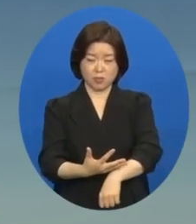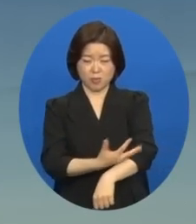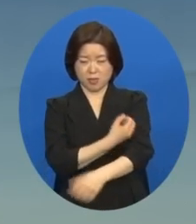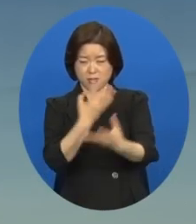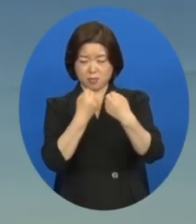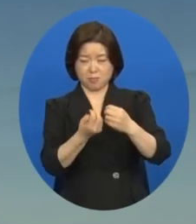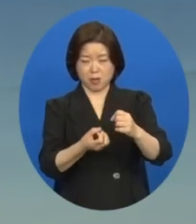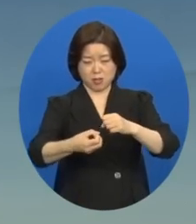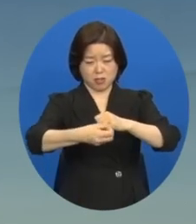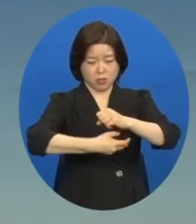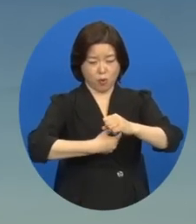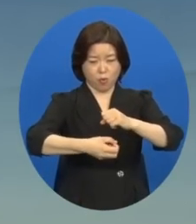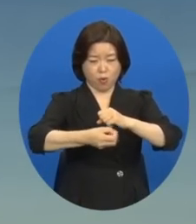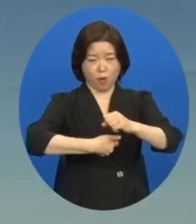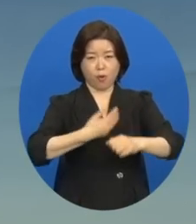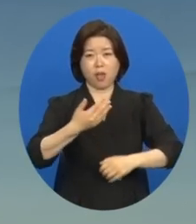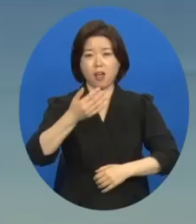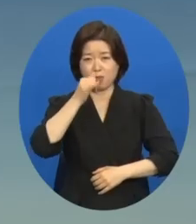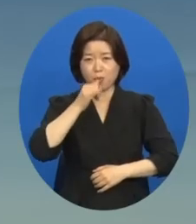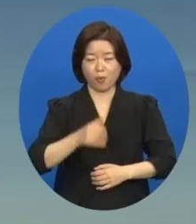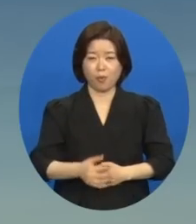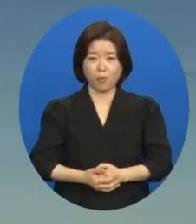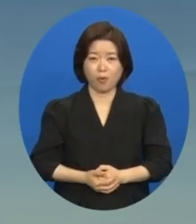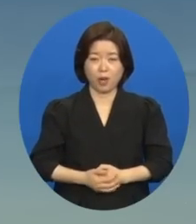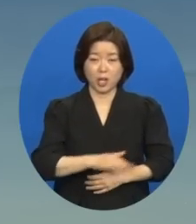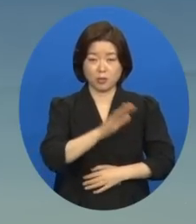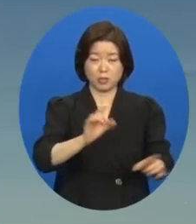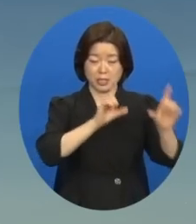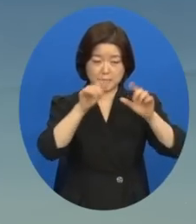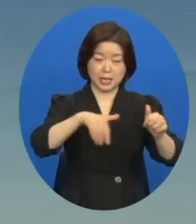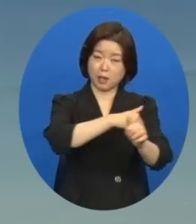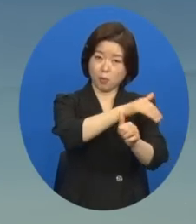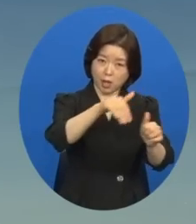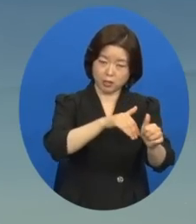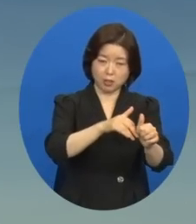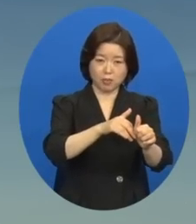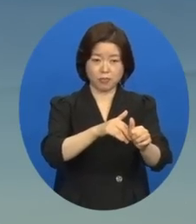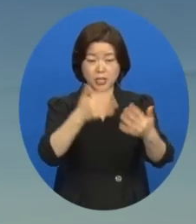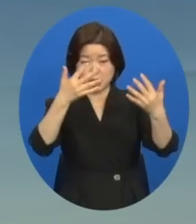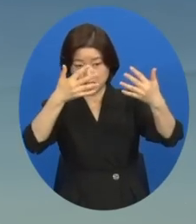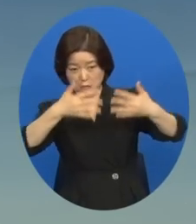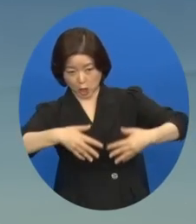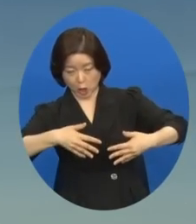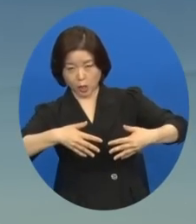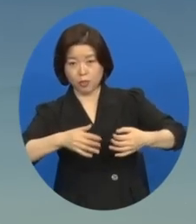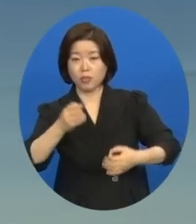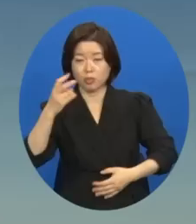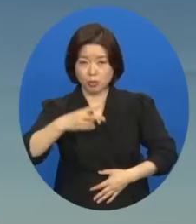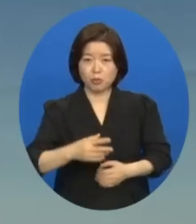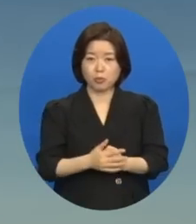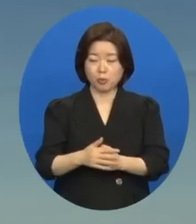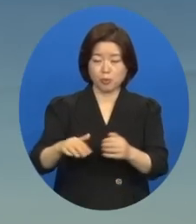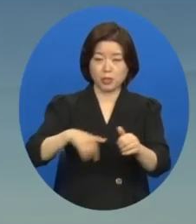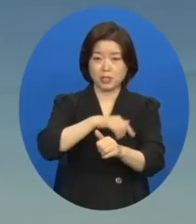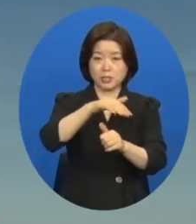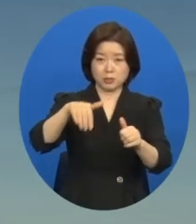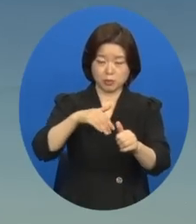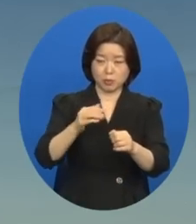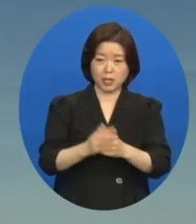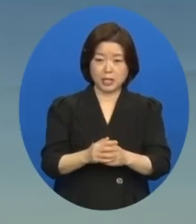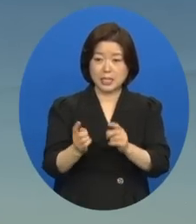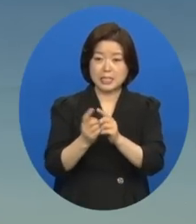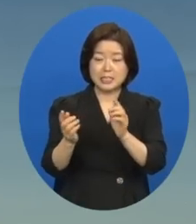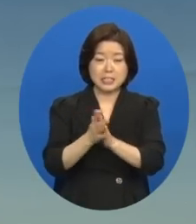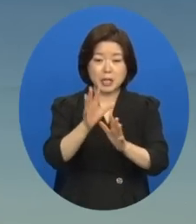영향을 받는 사람들입니다. 우리가 살아가는 환경, 여건, 그리고 우리의 삶 가운데 직접